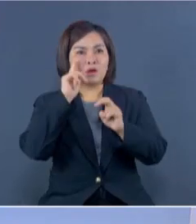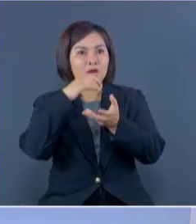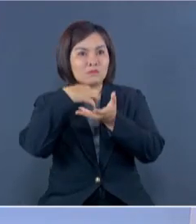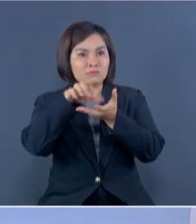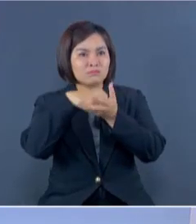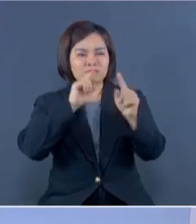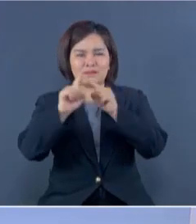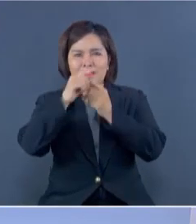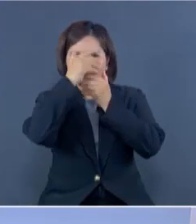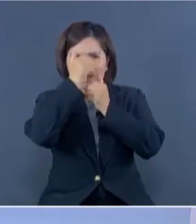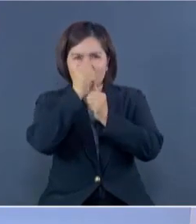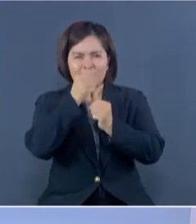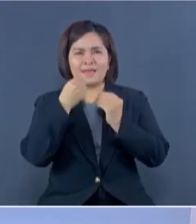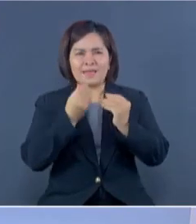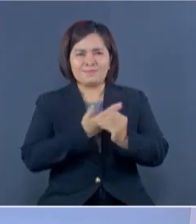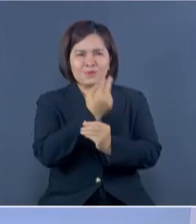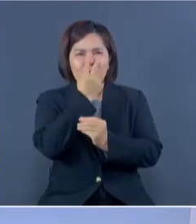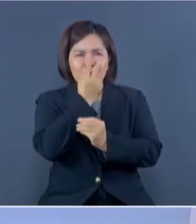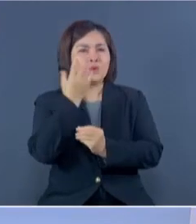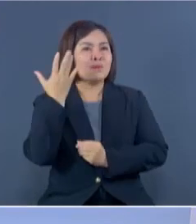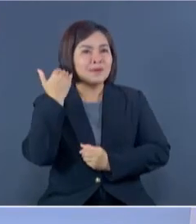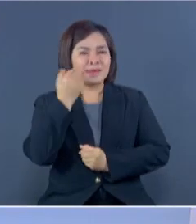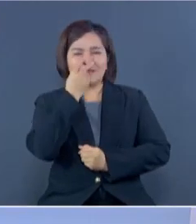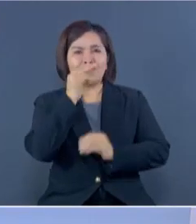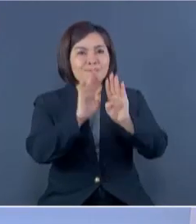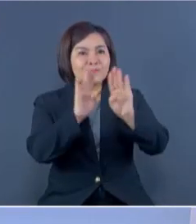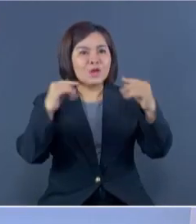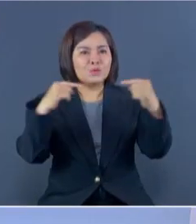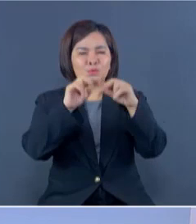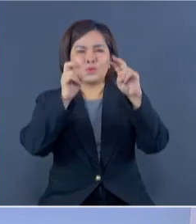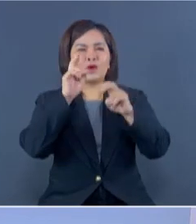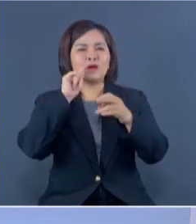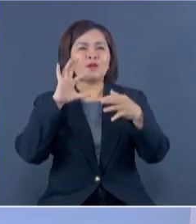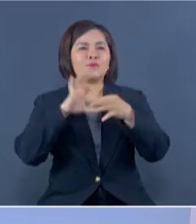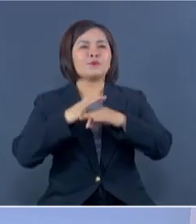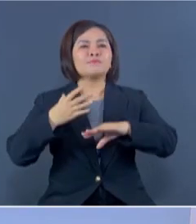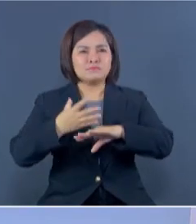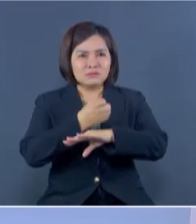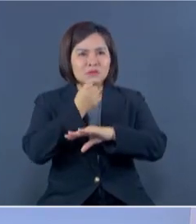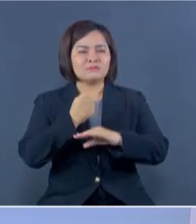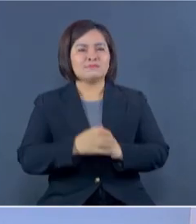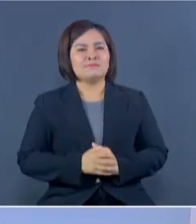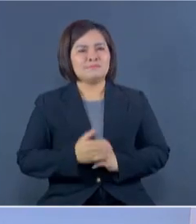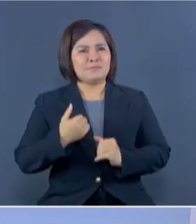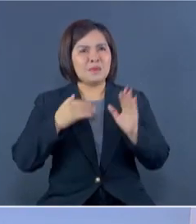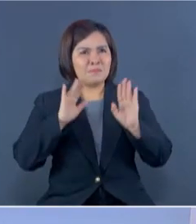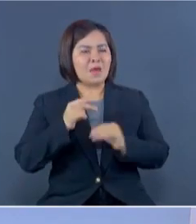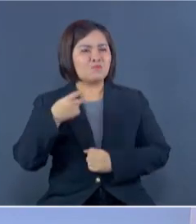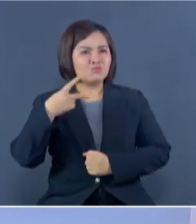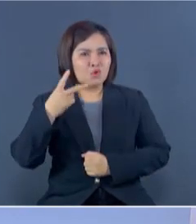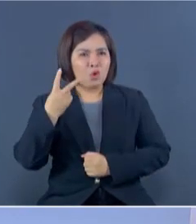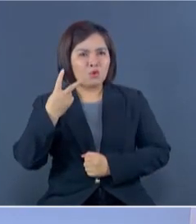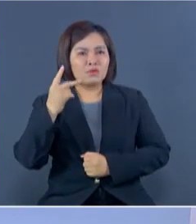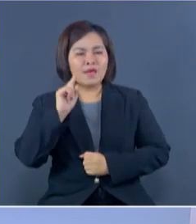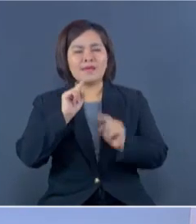ถ้าจะพูดกันเรื่องของการเมืองอย่างที่เห็นไปเมื่อครู่ตั้งแต่ต้นรายการก่อนจะเข้ารายการเนี่ยความเคลื่อนไหวมีอยู่2ด้านด้านนึง